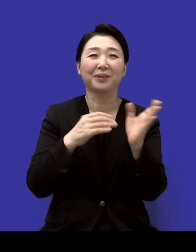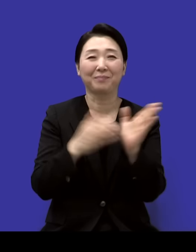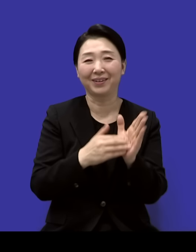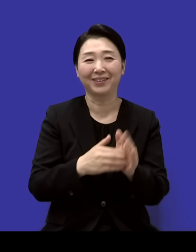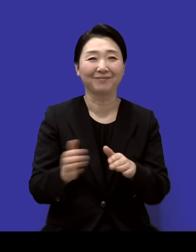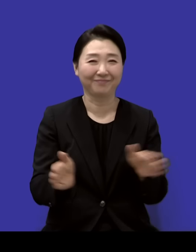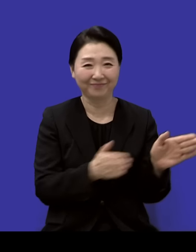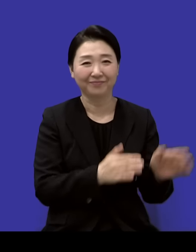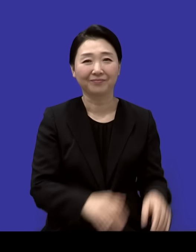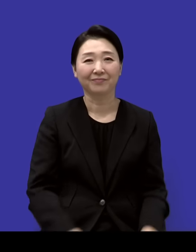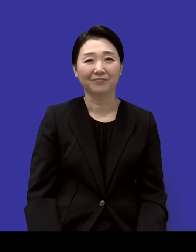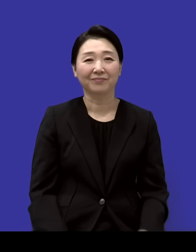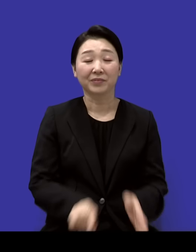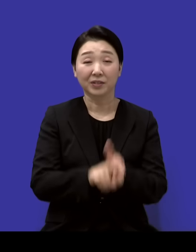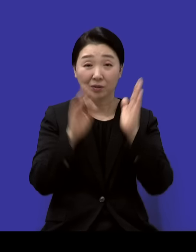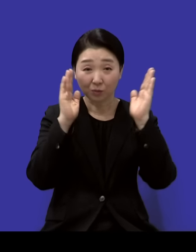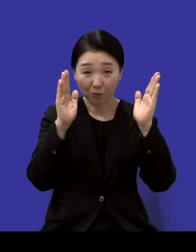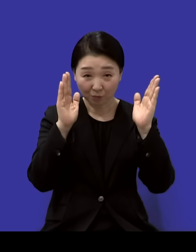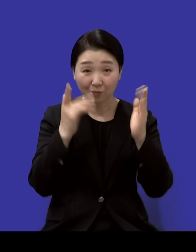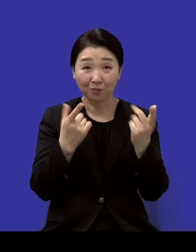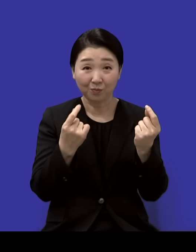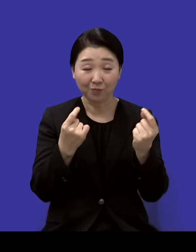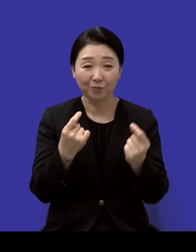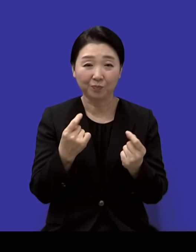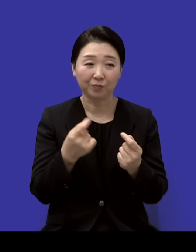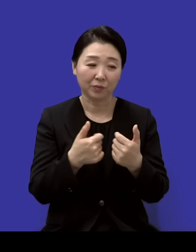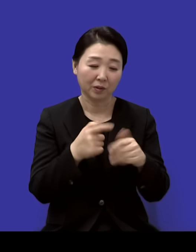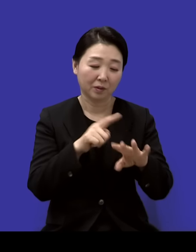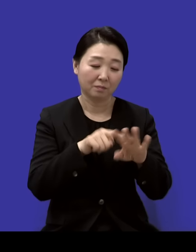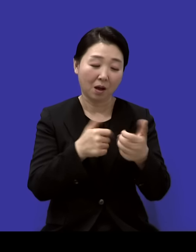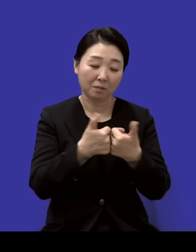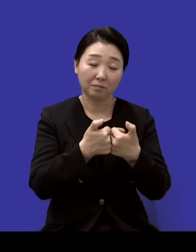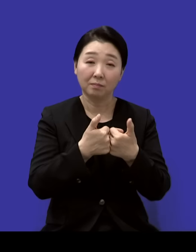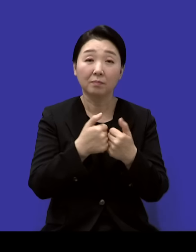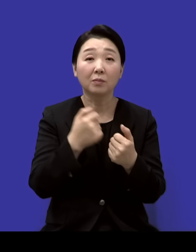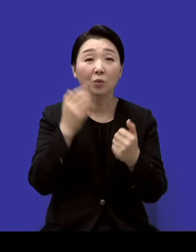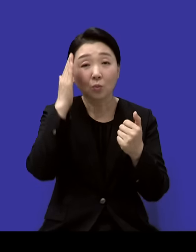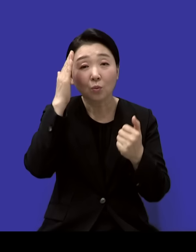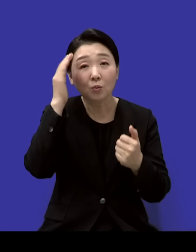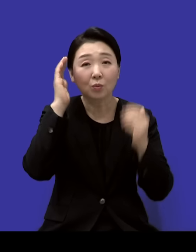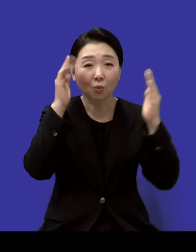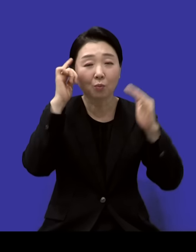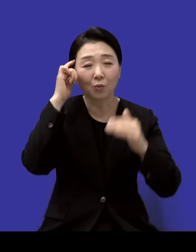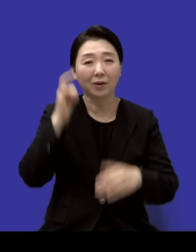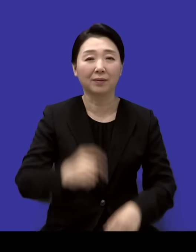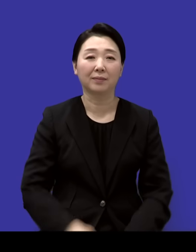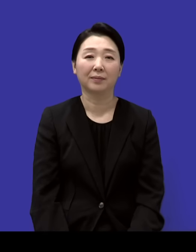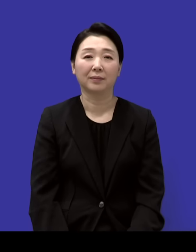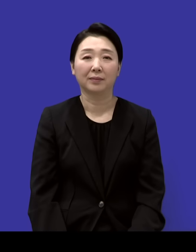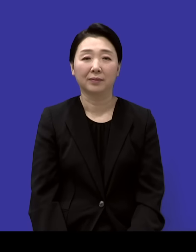이렇게 신학을 공부하시고 뭐 기도하시게 됐는데 상담 심리를 또 공부하시게 된 계기가 있었어요? 네, 이제 신학 공부를